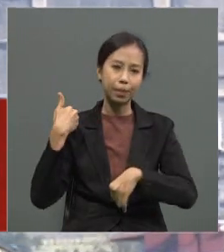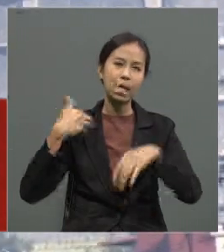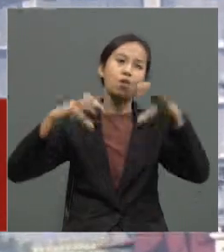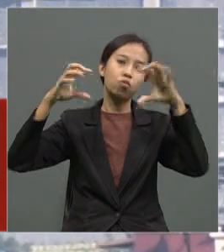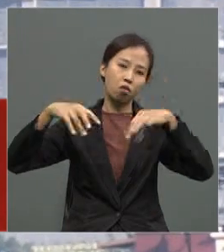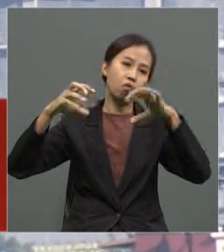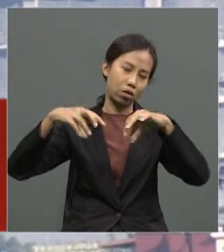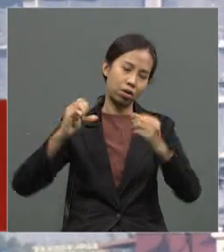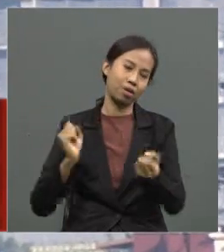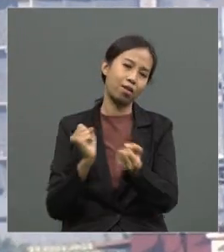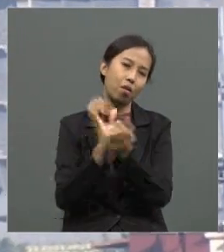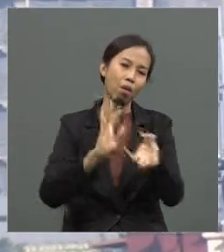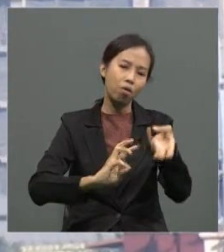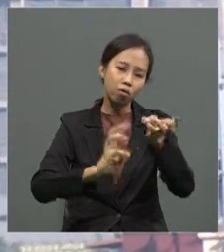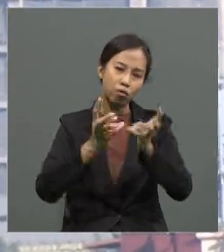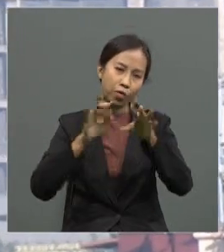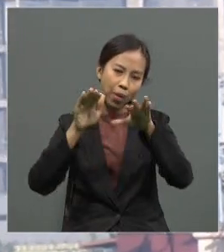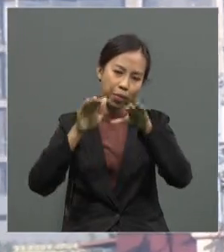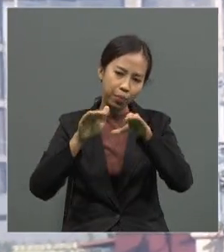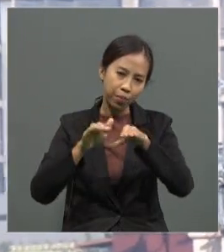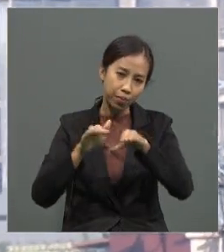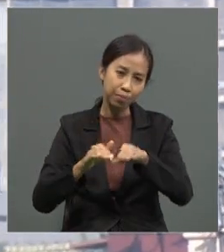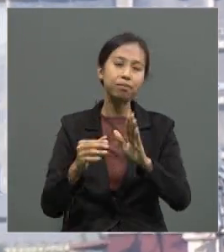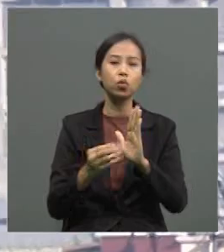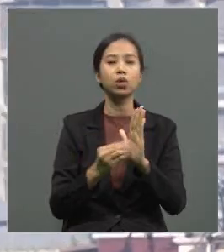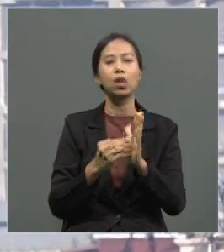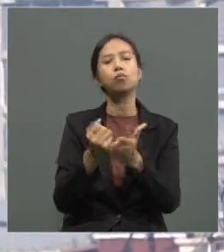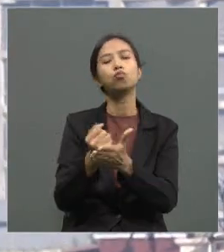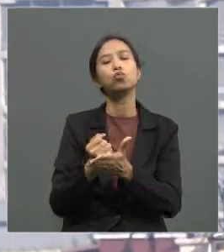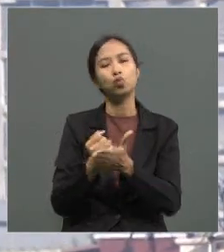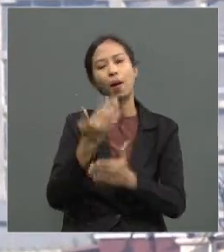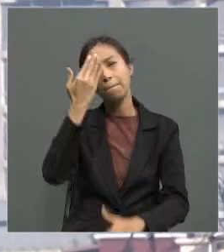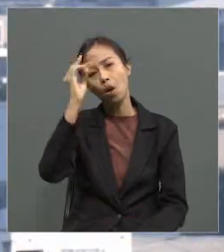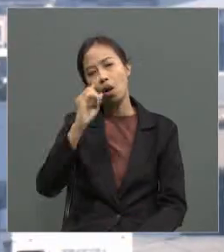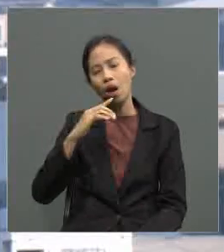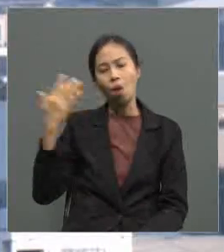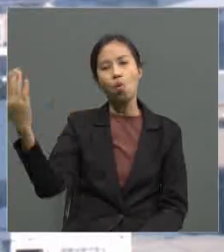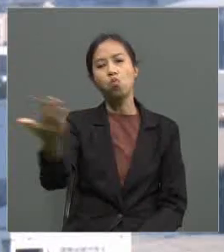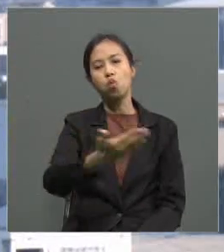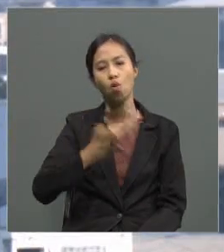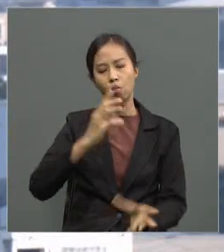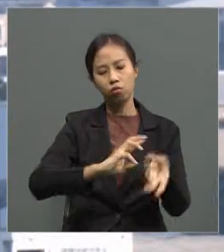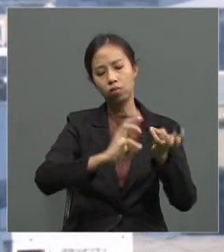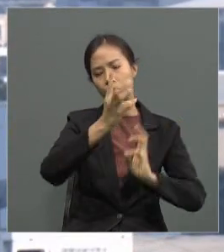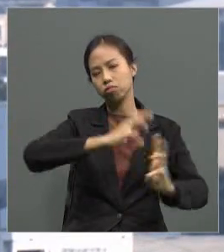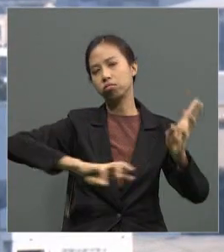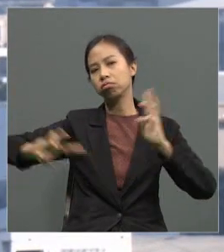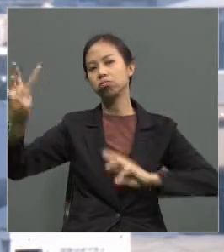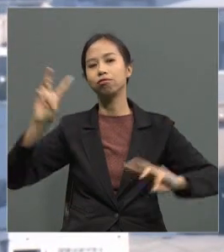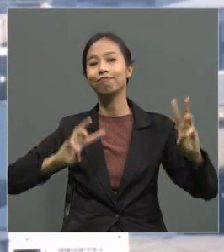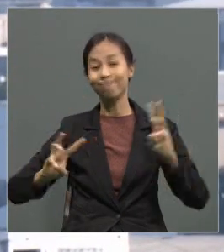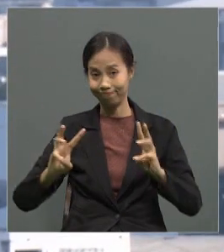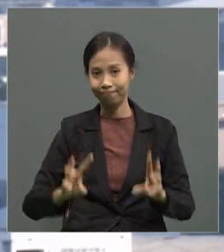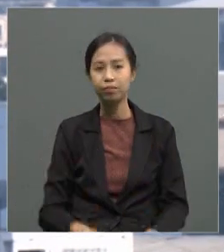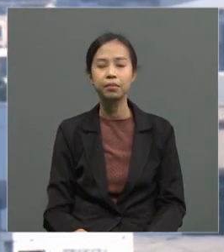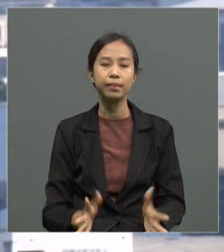อิทธิพลนี้ก็ทำให้ส่งผลดีต่อกรุงเทพฯบ้างนะครับเพราะมีลมช่วยกระจายการสะสมของฝุ่นโดยศูนย์ข้อมูลคุณภาพ